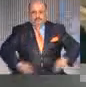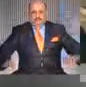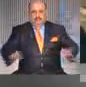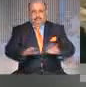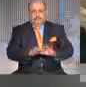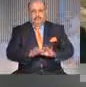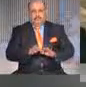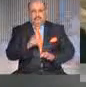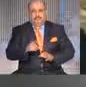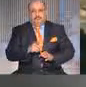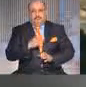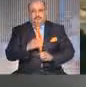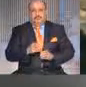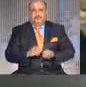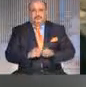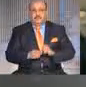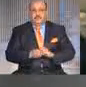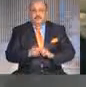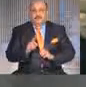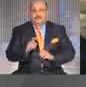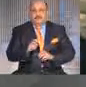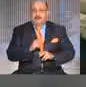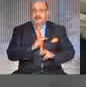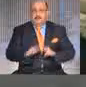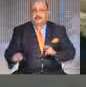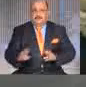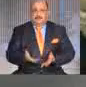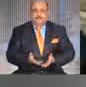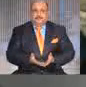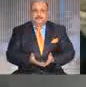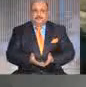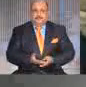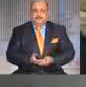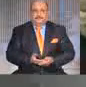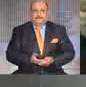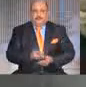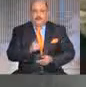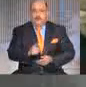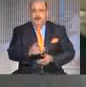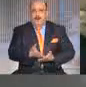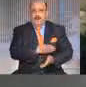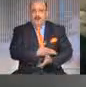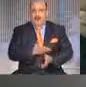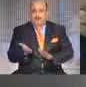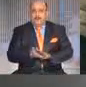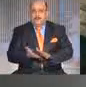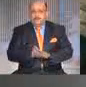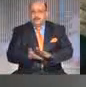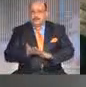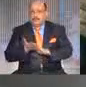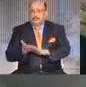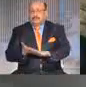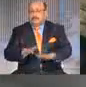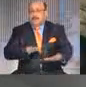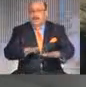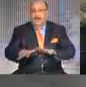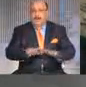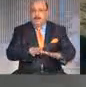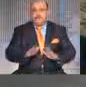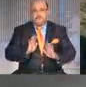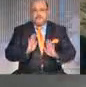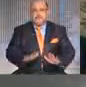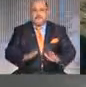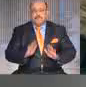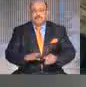الجمعية اللي تم تعيينه في أواخر 2010 بطريقة ما نعرفوش عليها كيفاش تعين. احنا كفلاحين ما وقع استدعانا لا